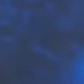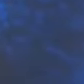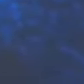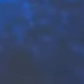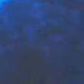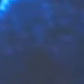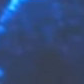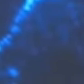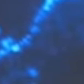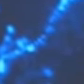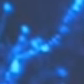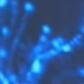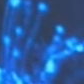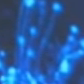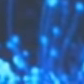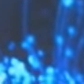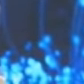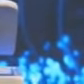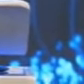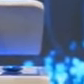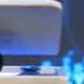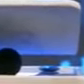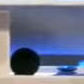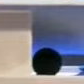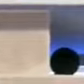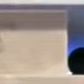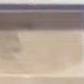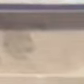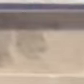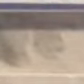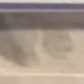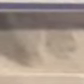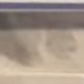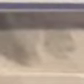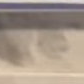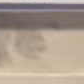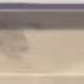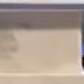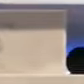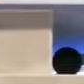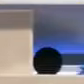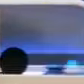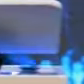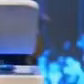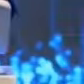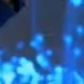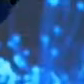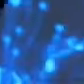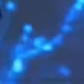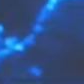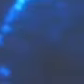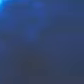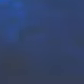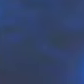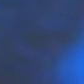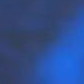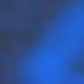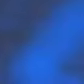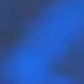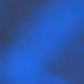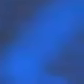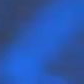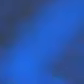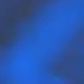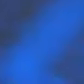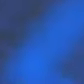chapitre 4 verset 20 6 1 je ferai d'elle